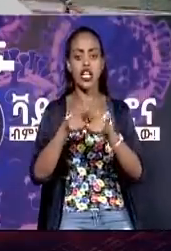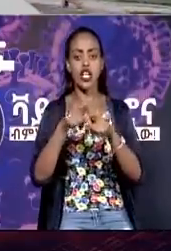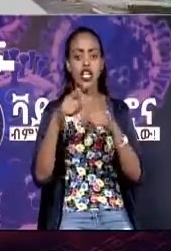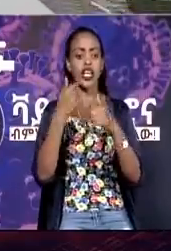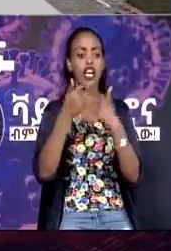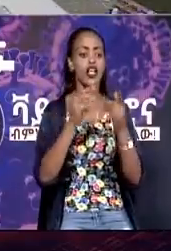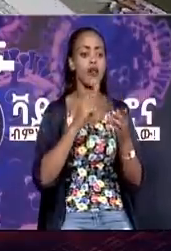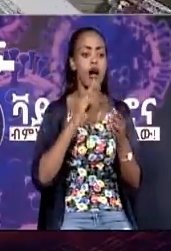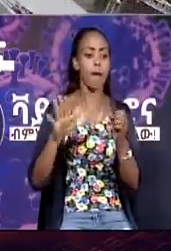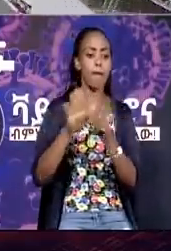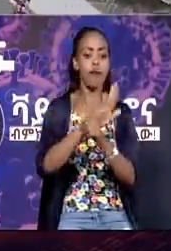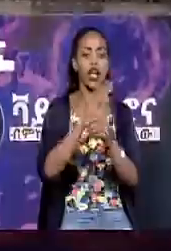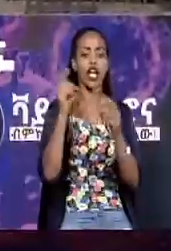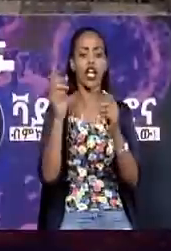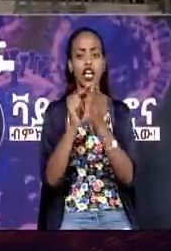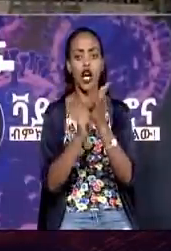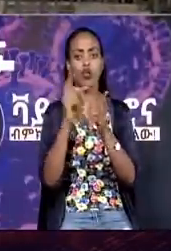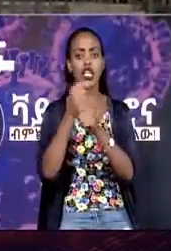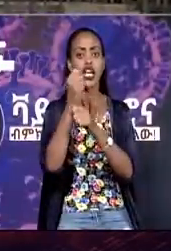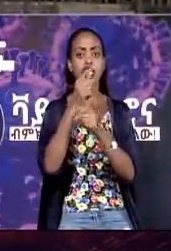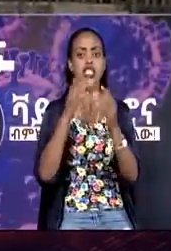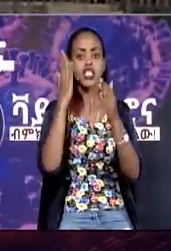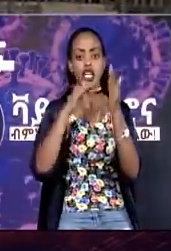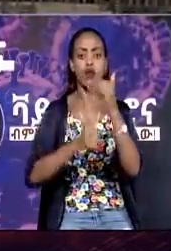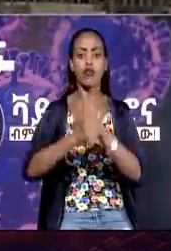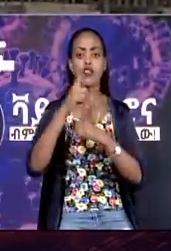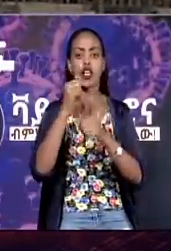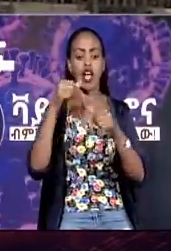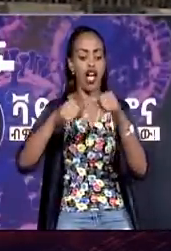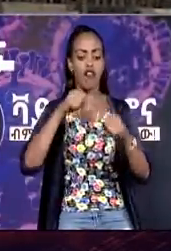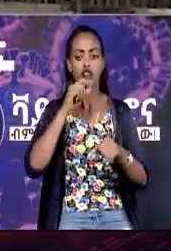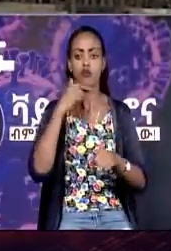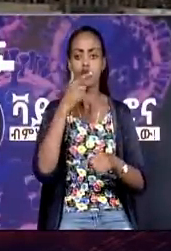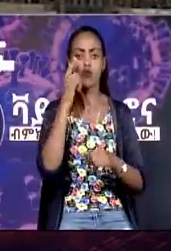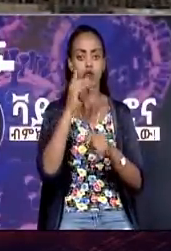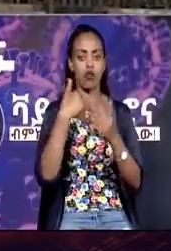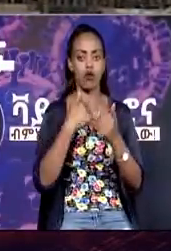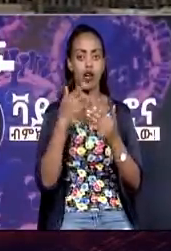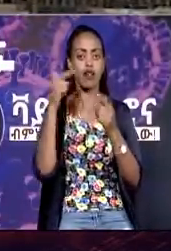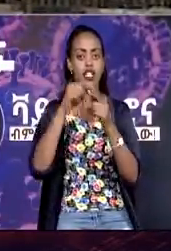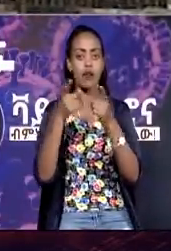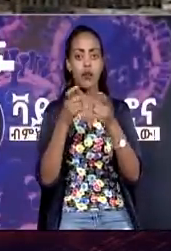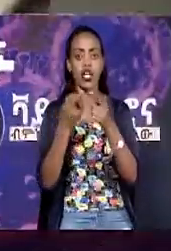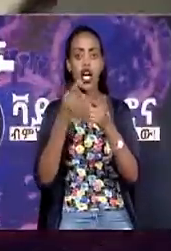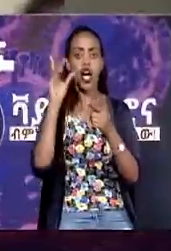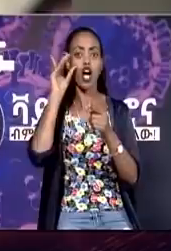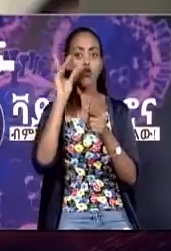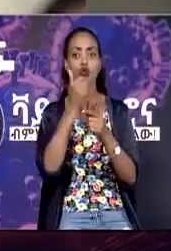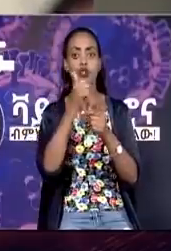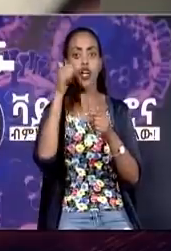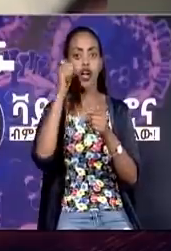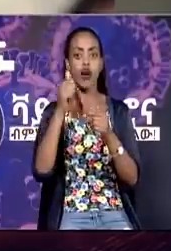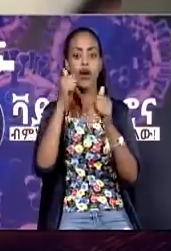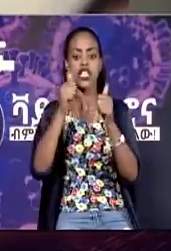ምምላእ ማይ ሕጋውን ቴክኒካውን ፀገማት ስለ ዘስዕብ ኣይፍርምን ከም ዝበሉ እዩ ተሓቢሩ ዘሎ። ኣብዚ ሕዚ እዋን ምምሕዳራት ካርቱምን ካይሮን ብኣዲስ